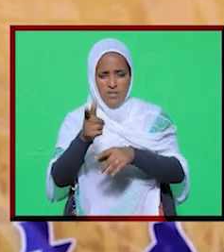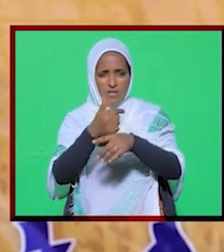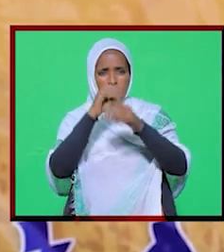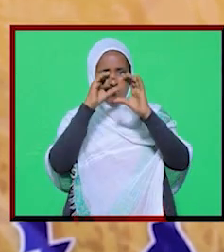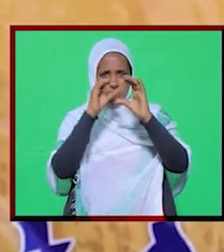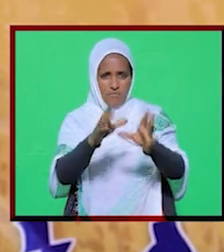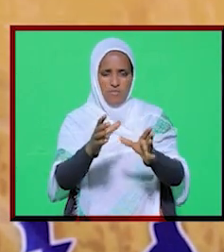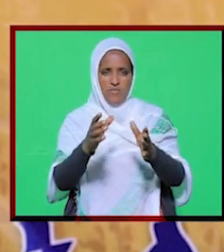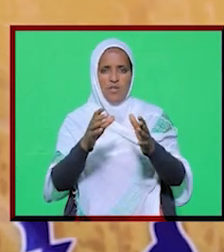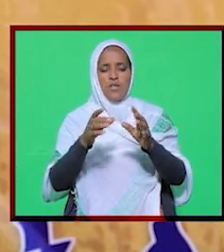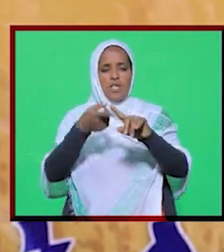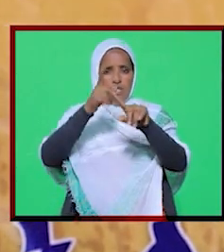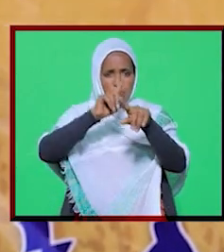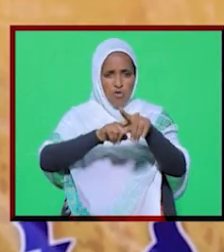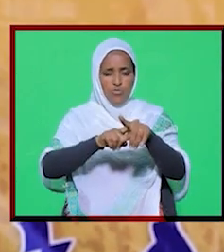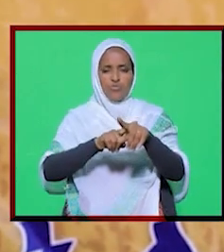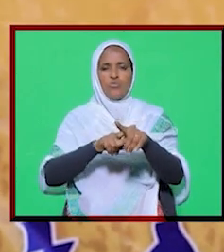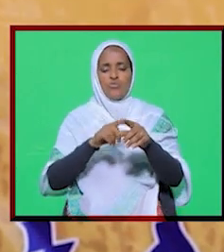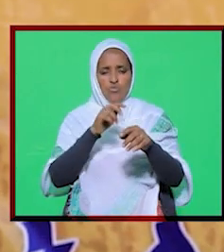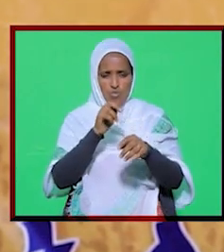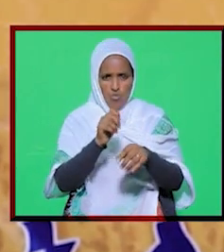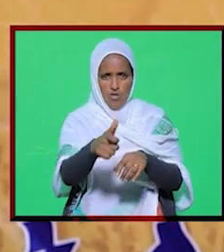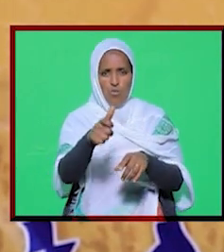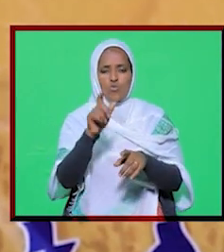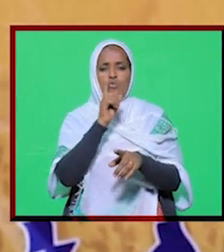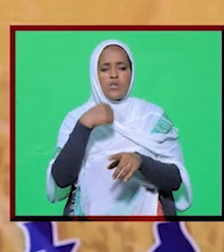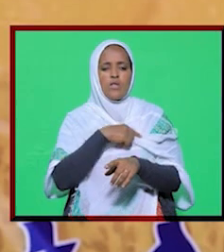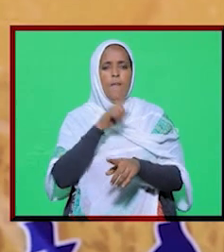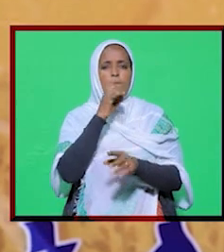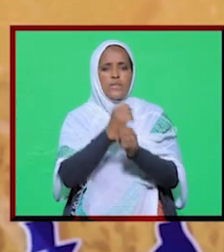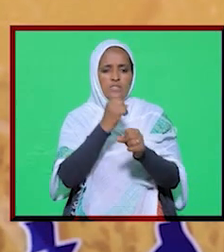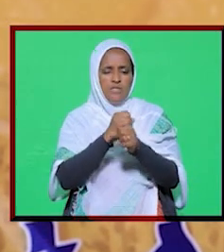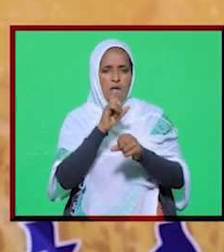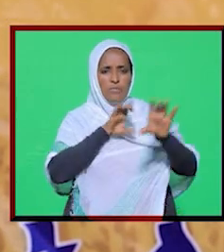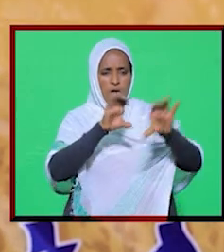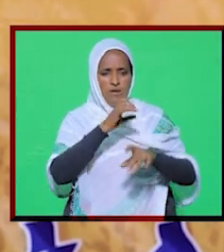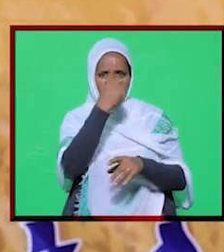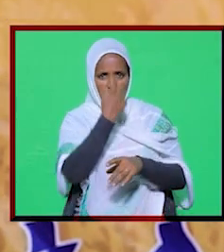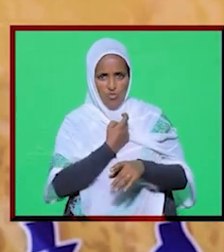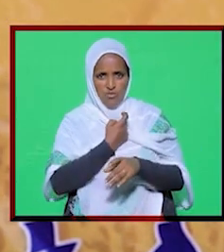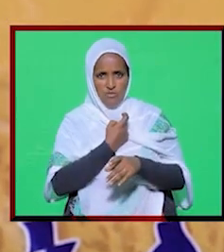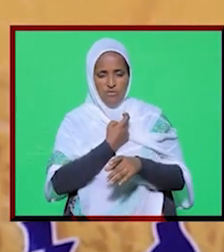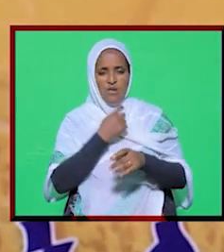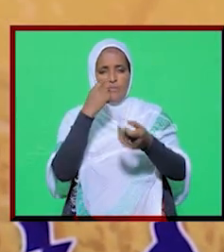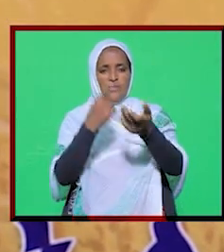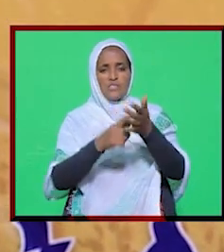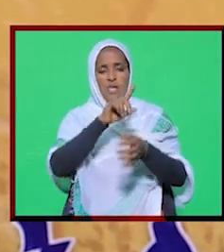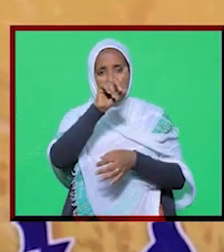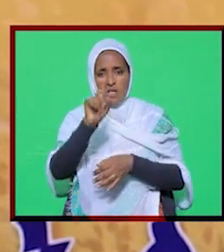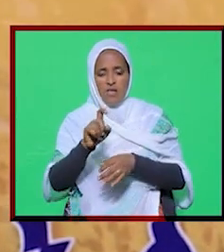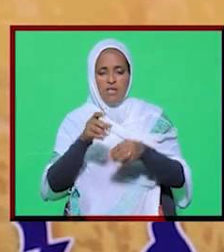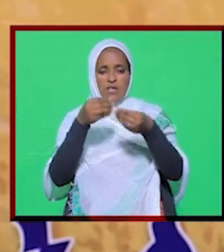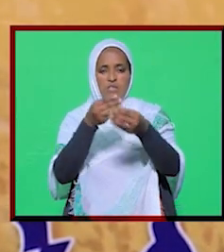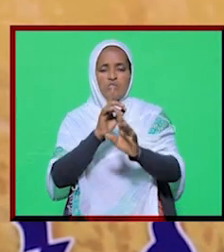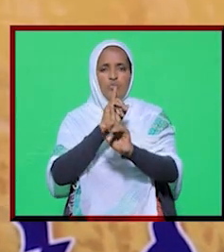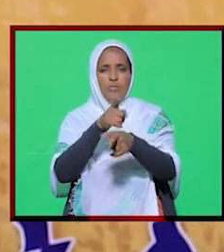አስተማረ። የተመለሱት ምእመናን ወዲያውኑ ምን እናድርግ አሉት። በዚያ ጥያቄ